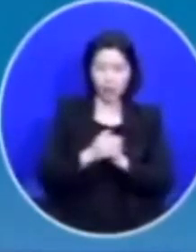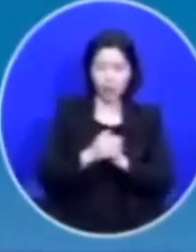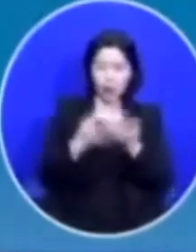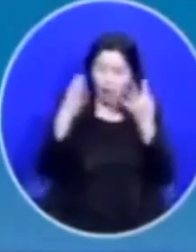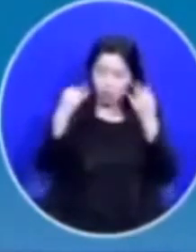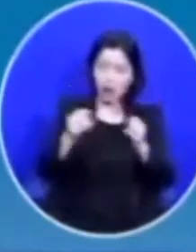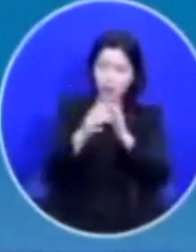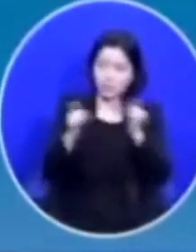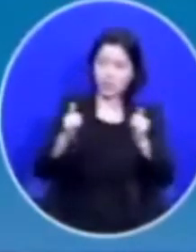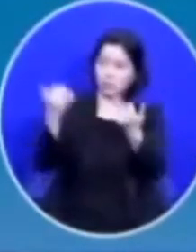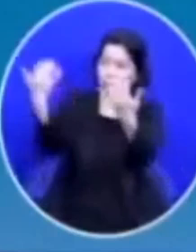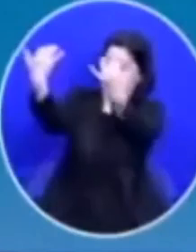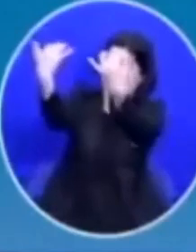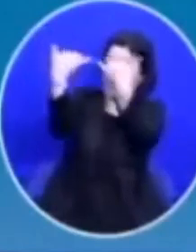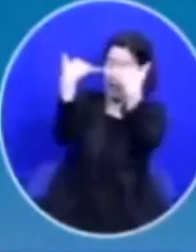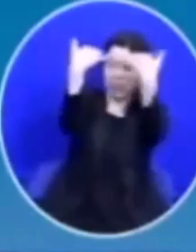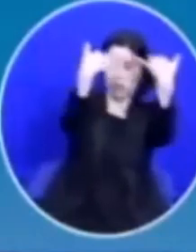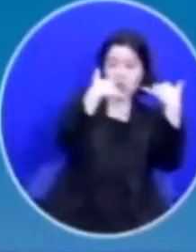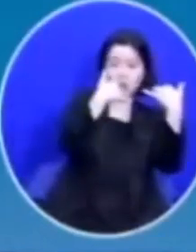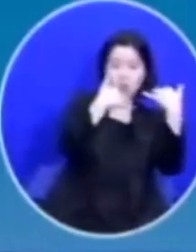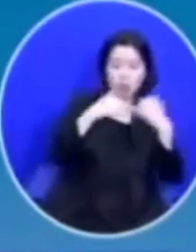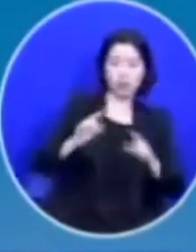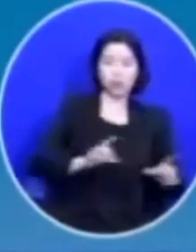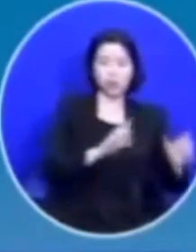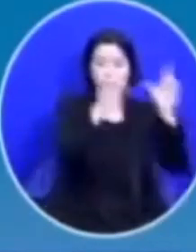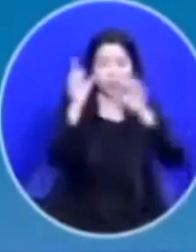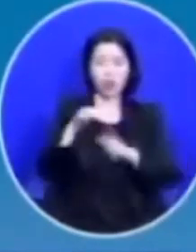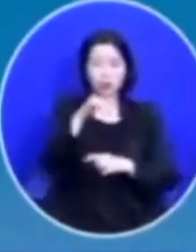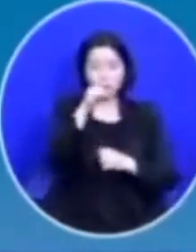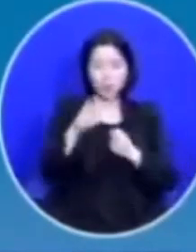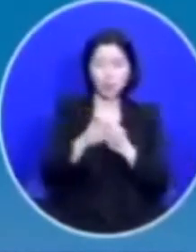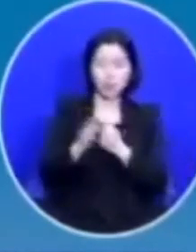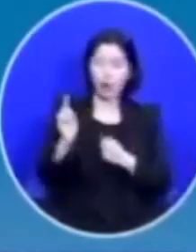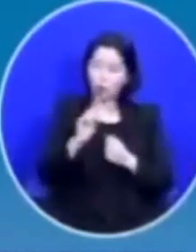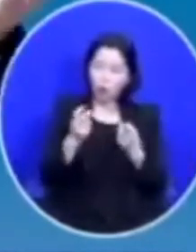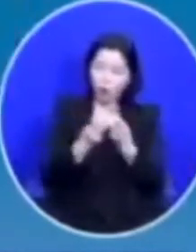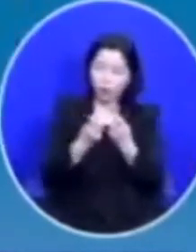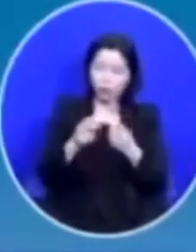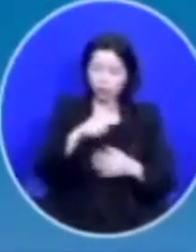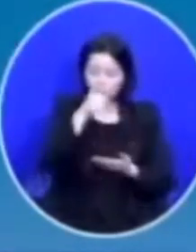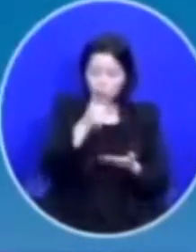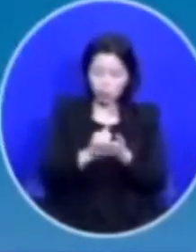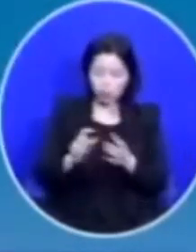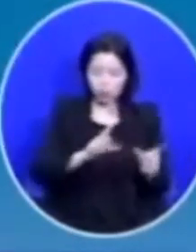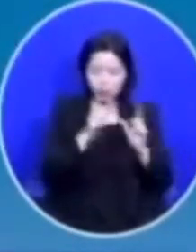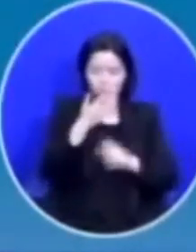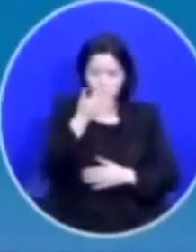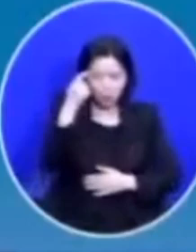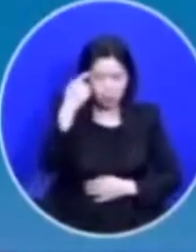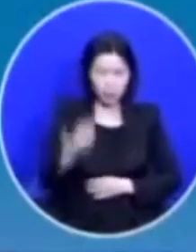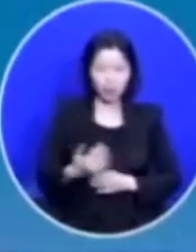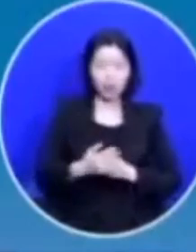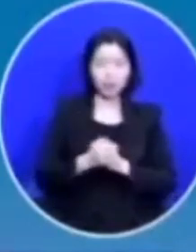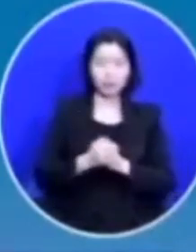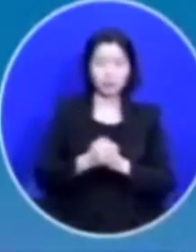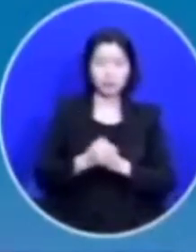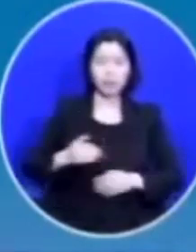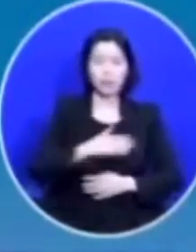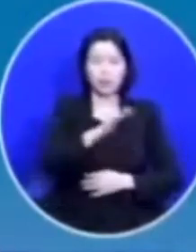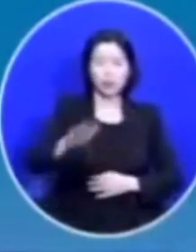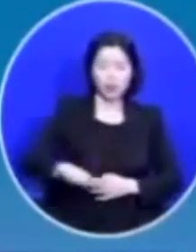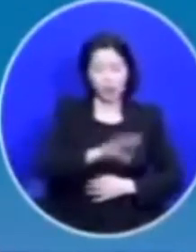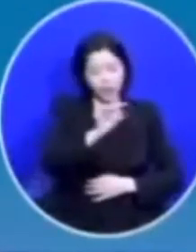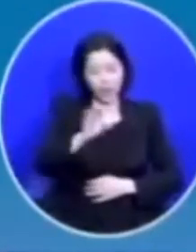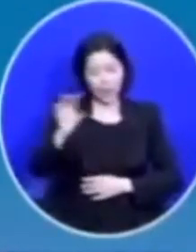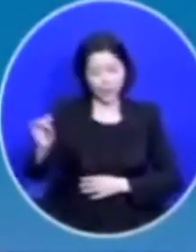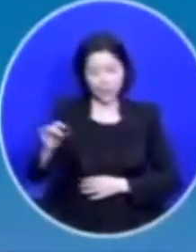다 내려다 보고 있는 가운데 사는데 어떻게 죄 짓고 살아요 우리에게 때때로